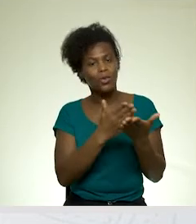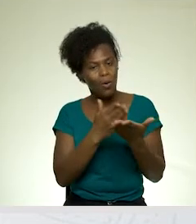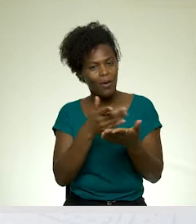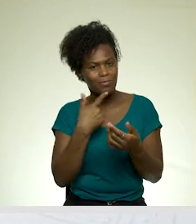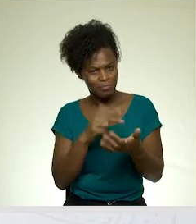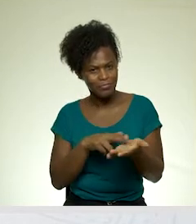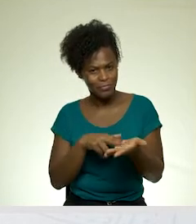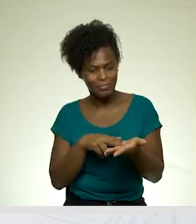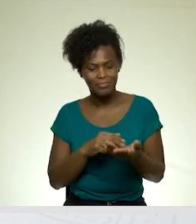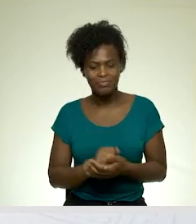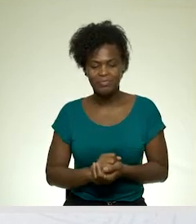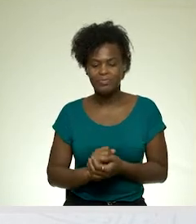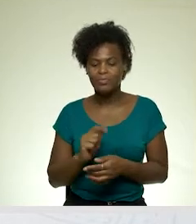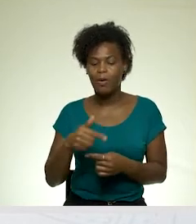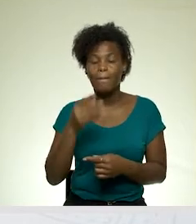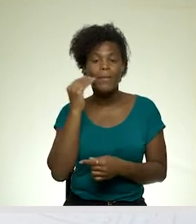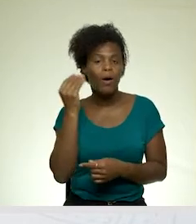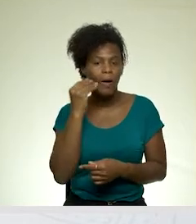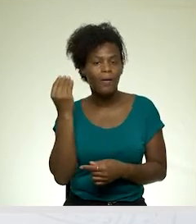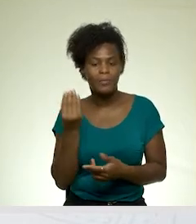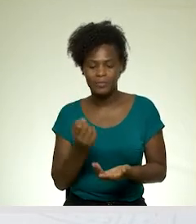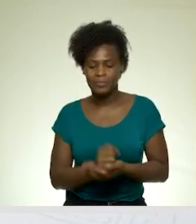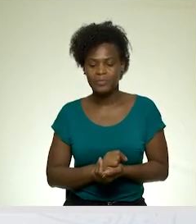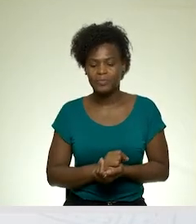pas? La banque.